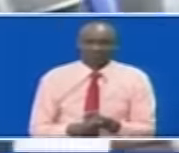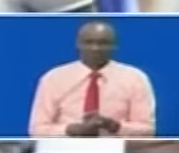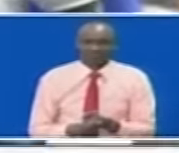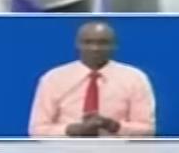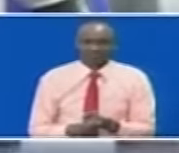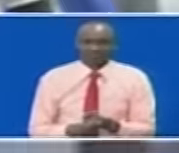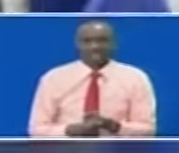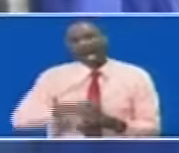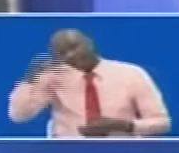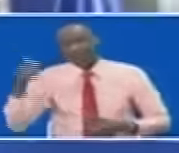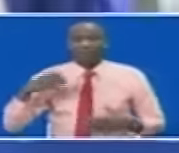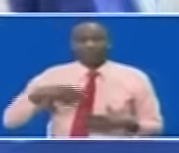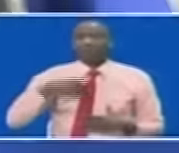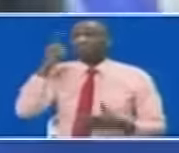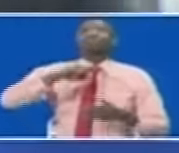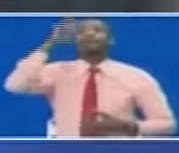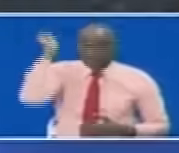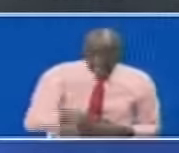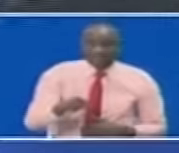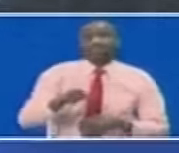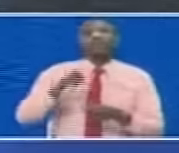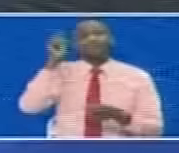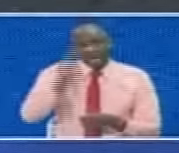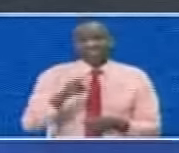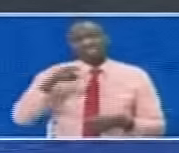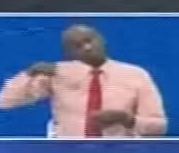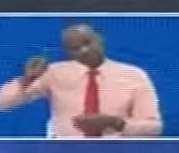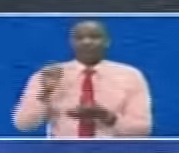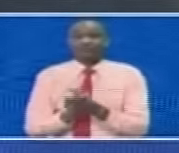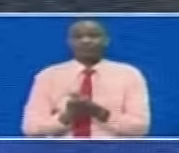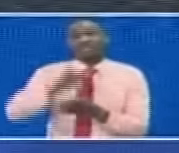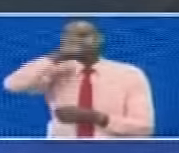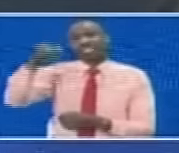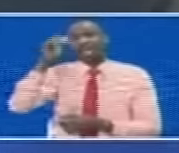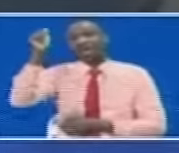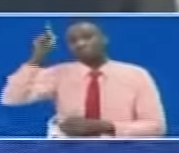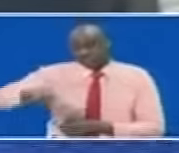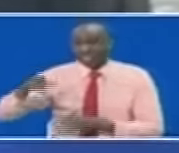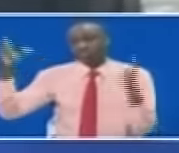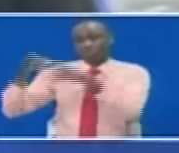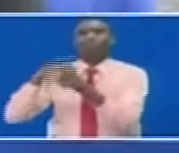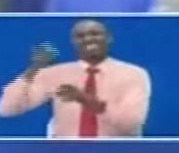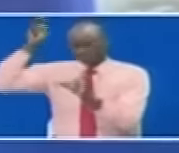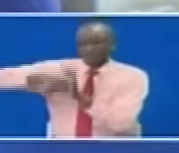Iko wengine wanasema lazima ungie hii chama chao ambayo wanaita JAB kwa lazima.